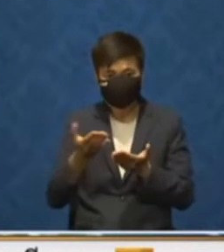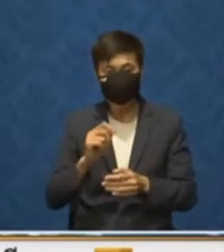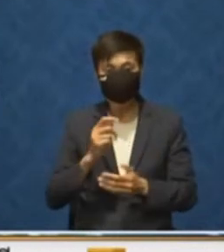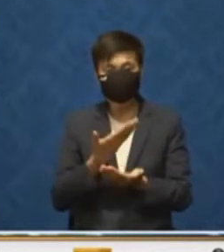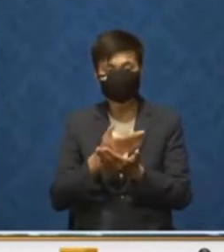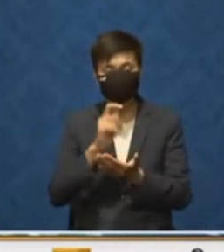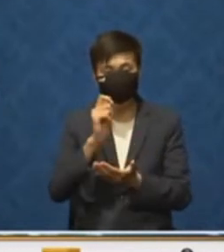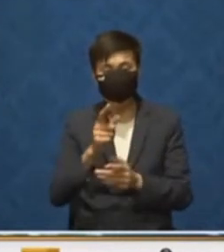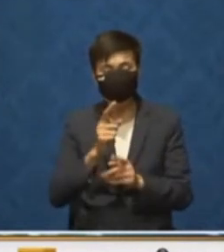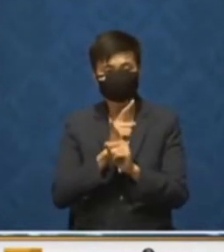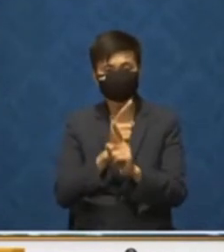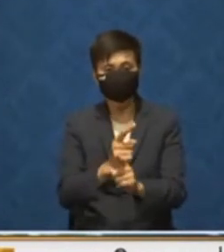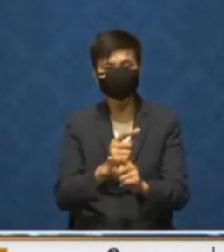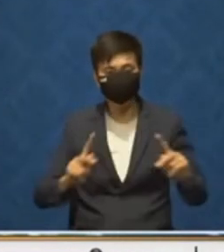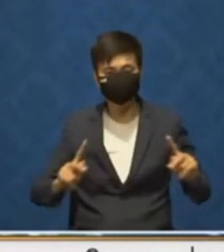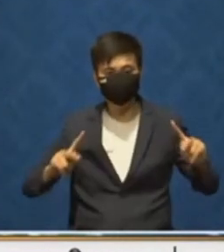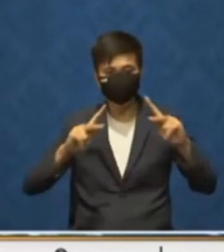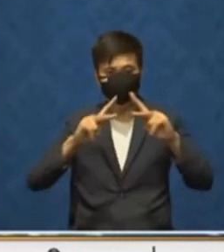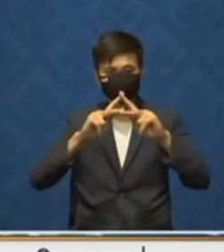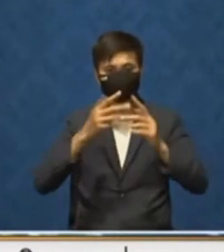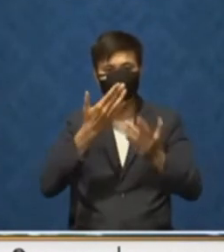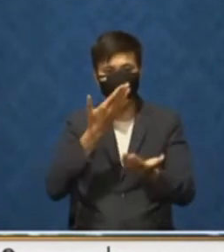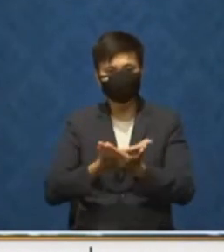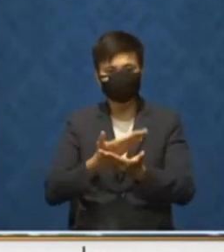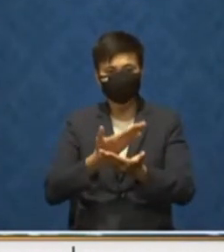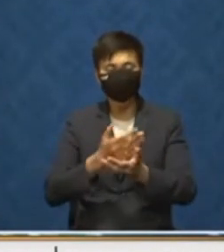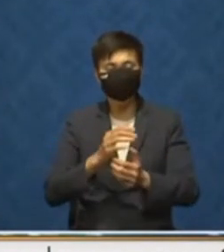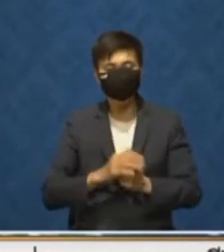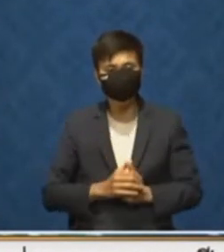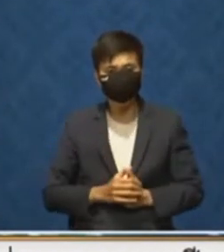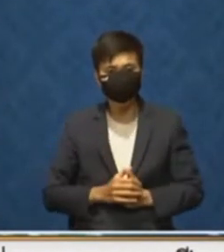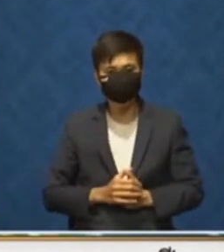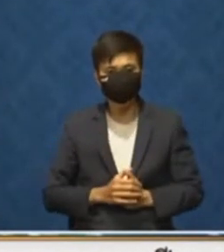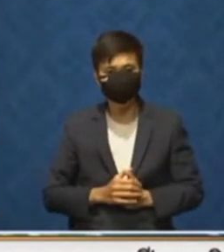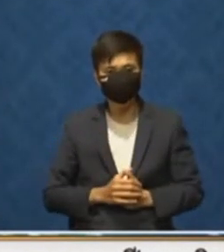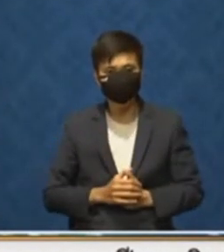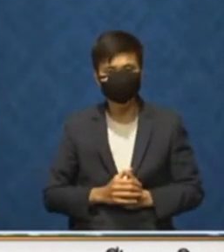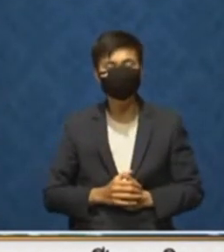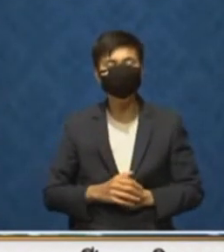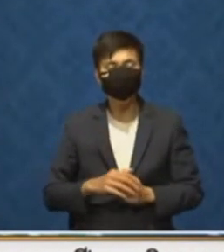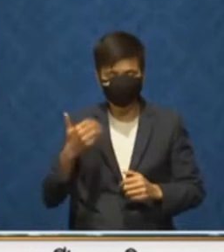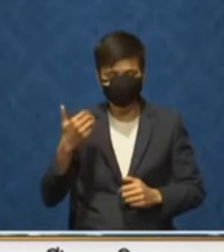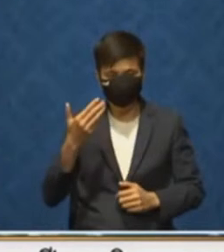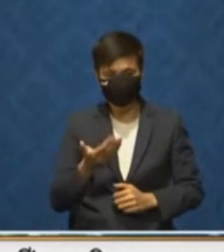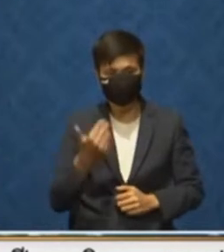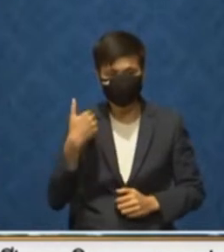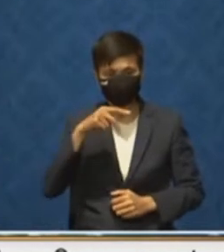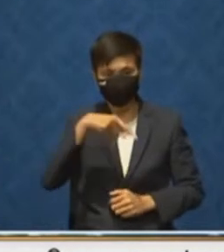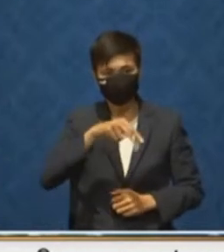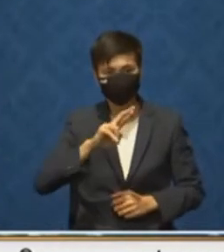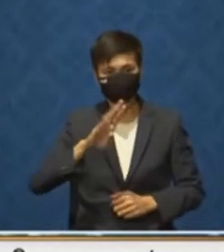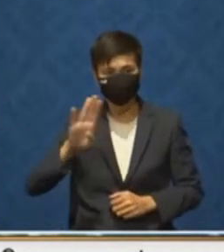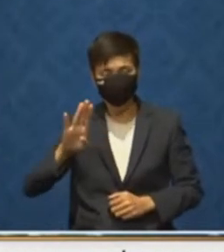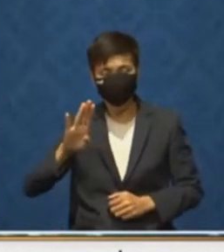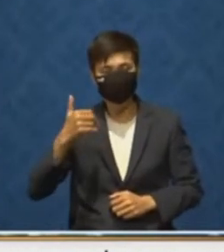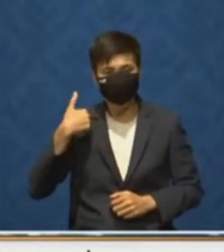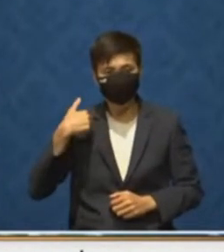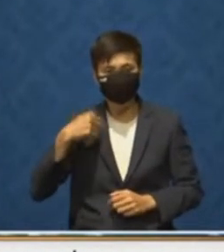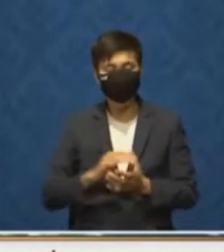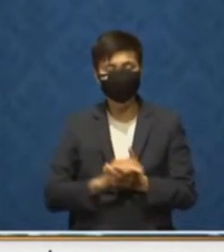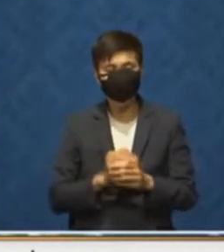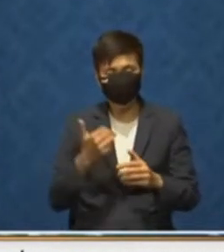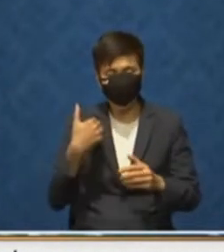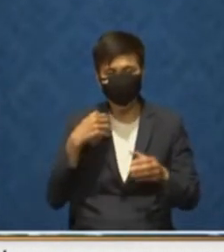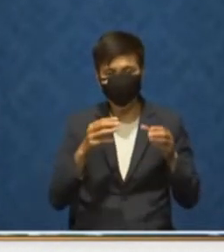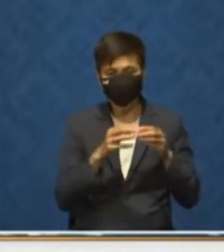คลังนะเนี่ยเมื่อคณะอนุกรรมาธิการวิสามัญพิจารณาร่างพระราชบัญญัติงบประมาณรายจ่ายประจำปี 2516นะครับอนุแต่ละคะ